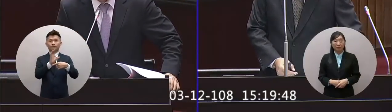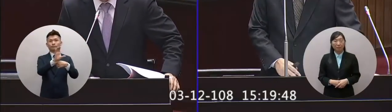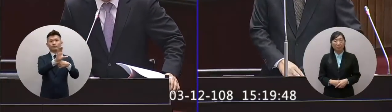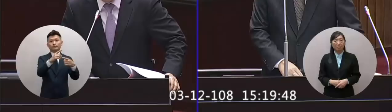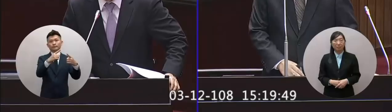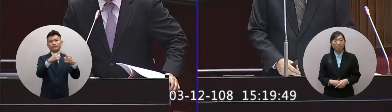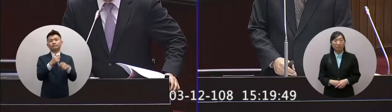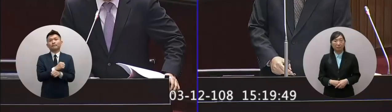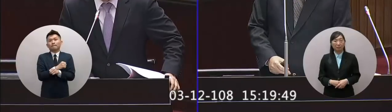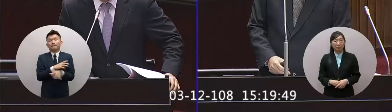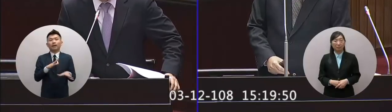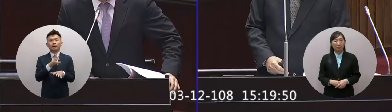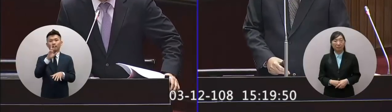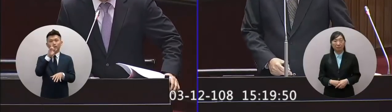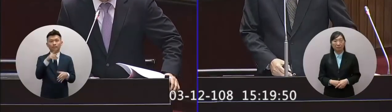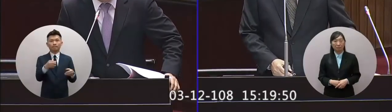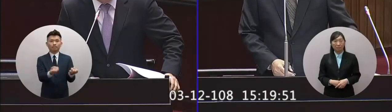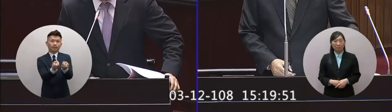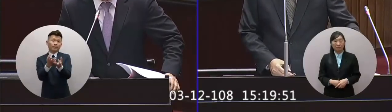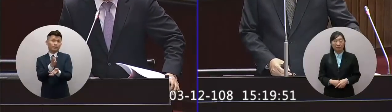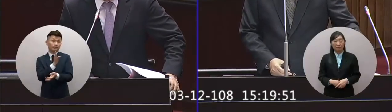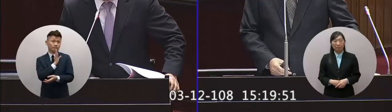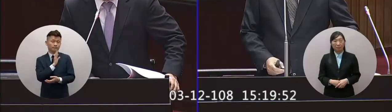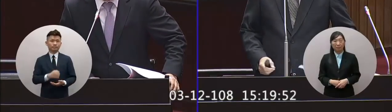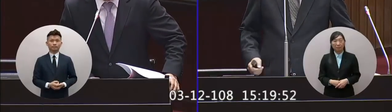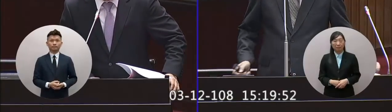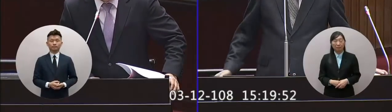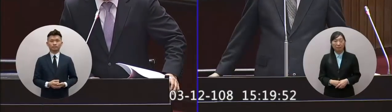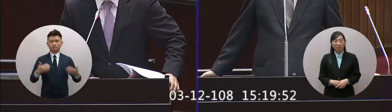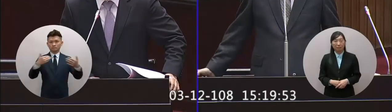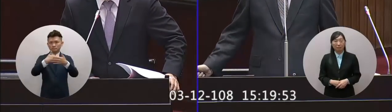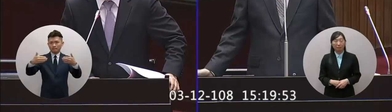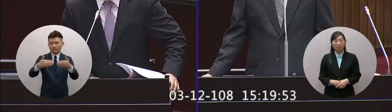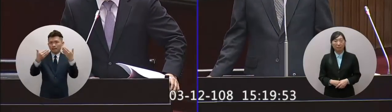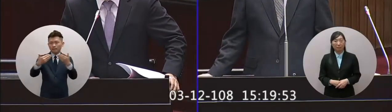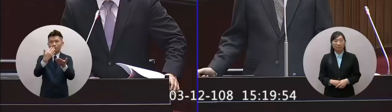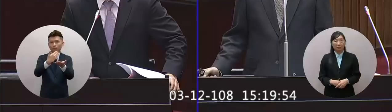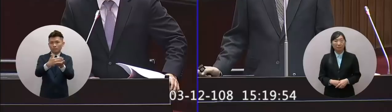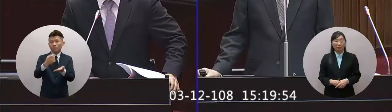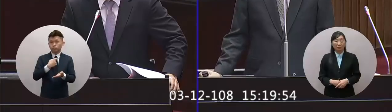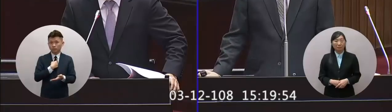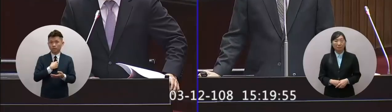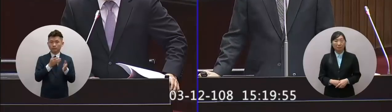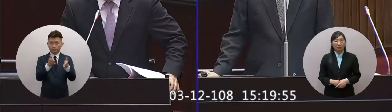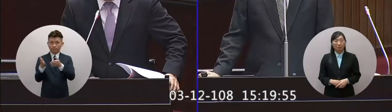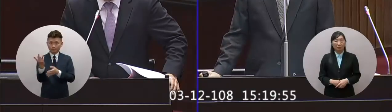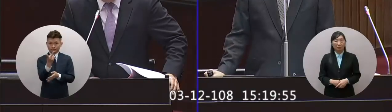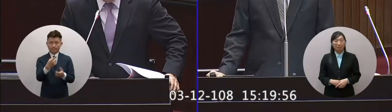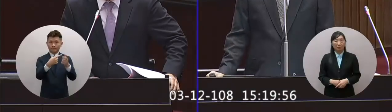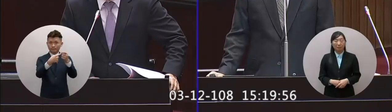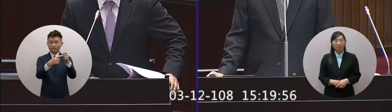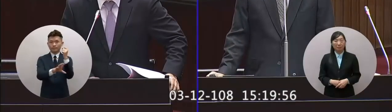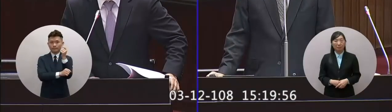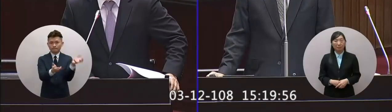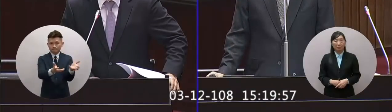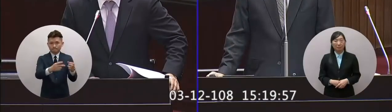啊的问题嘛。那在解决哈这个交通事故啊，当然两方面，一方面是啊基